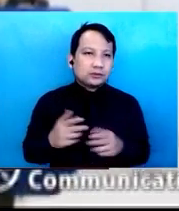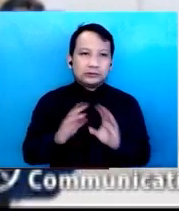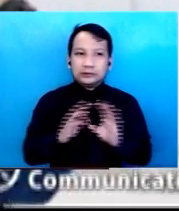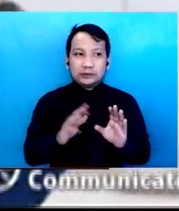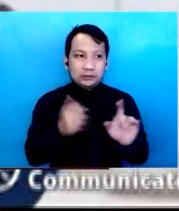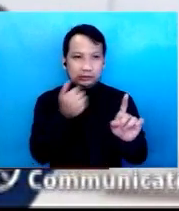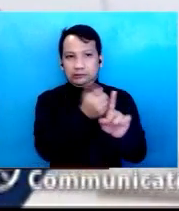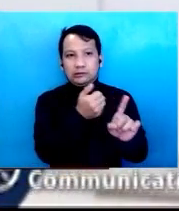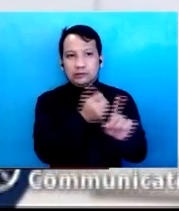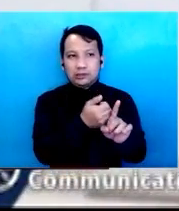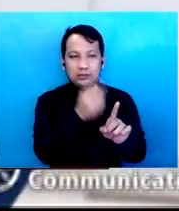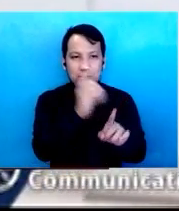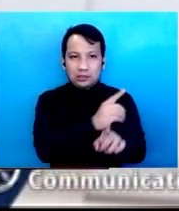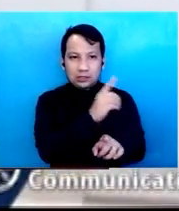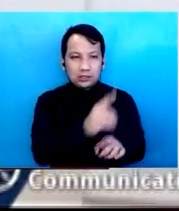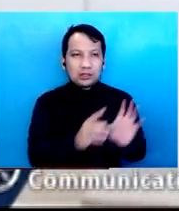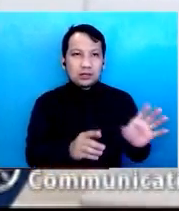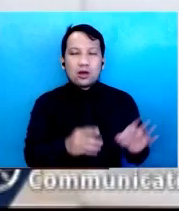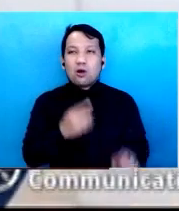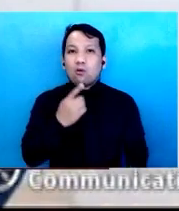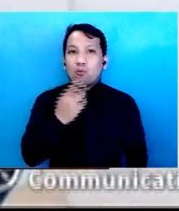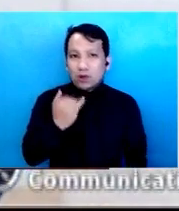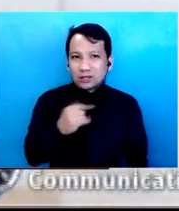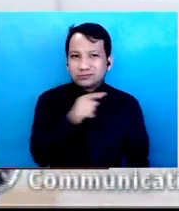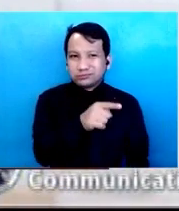tao. Talagang weak.